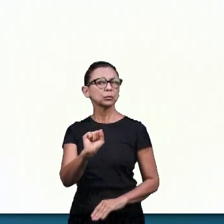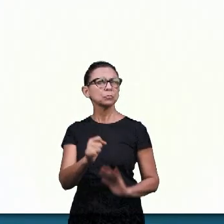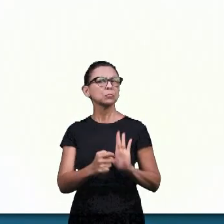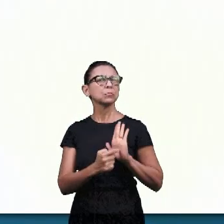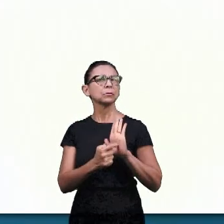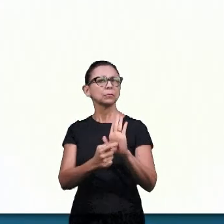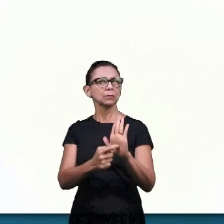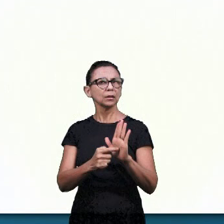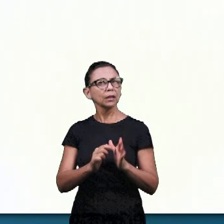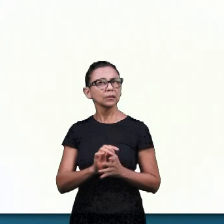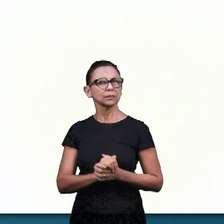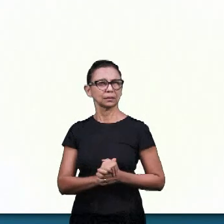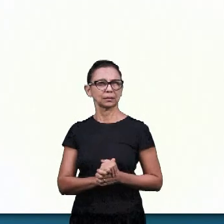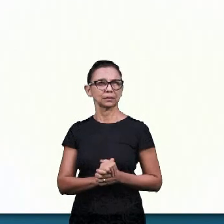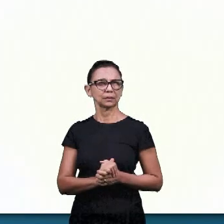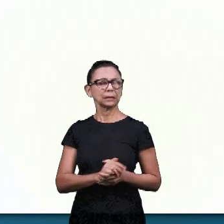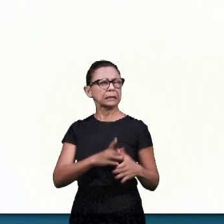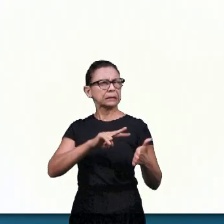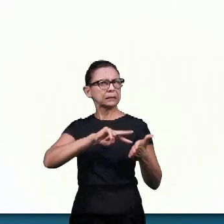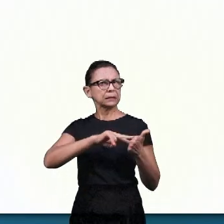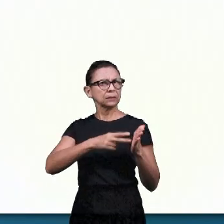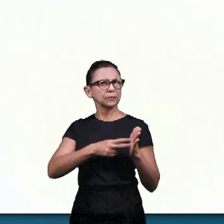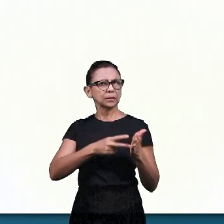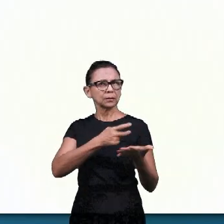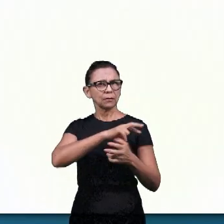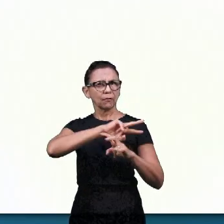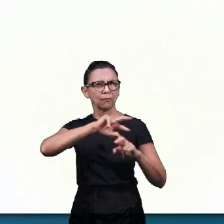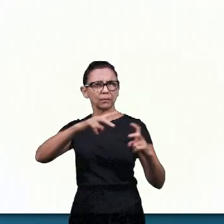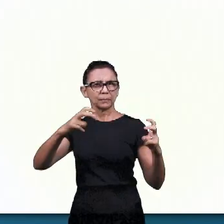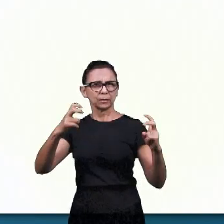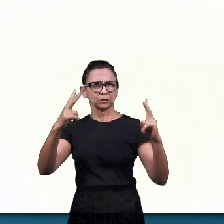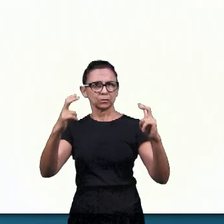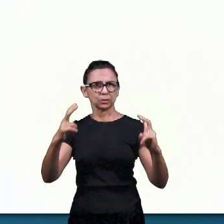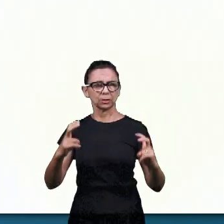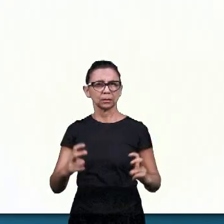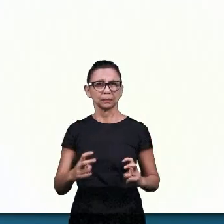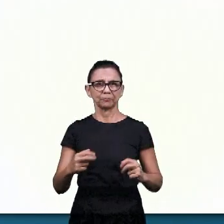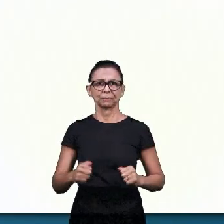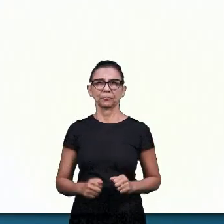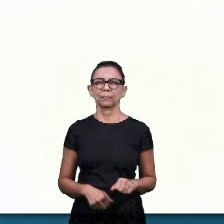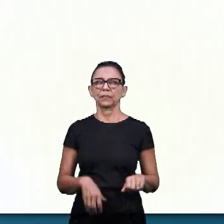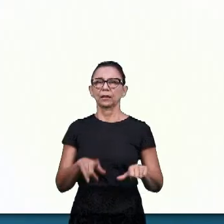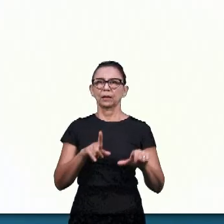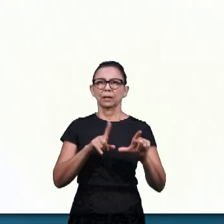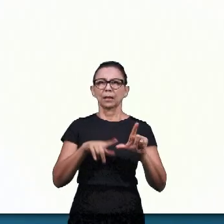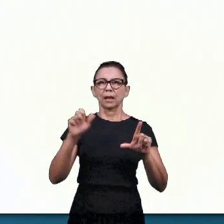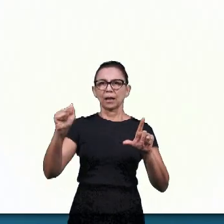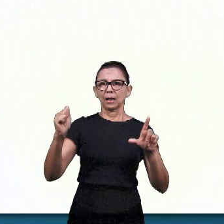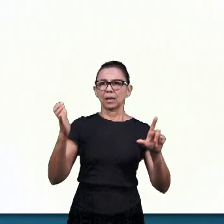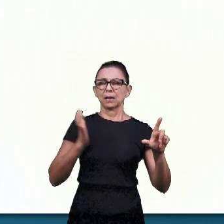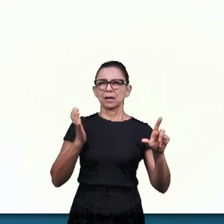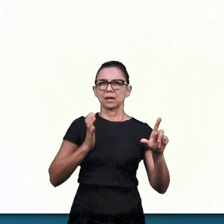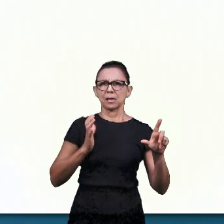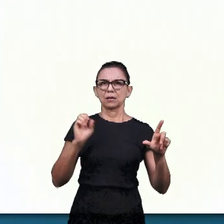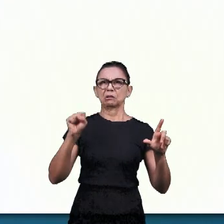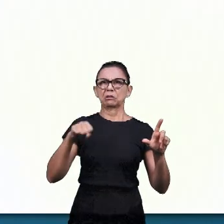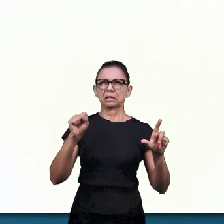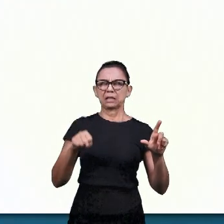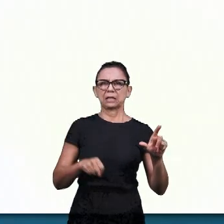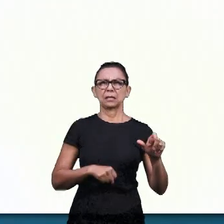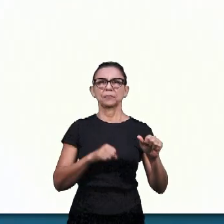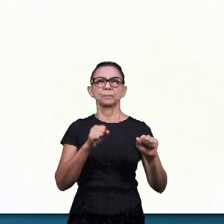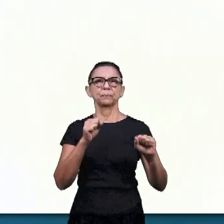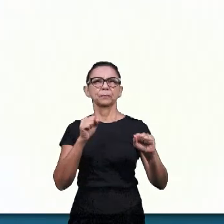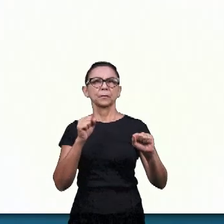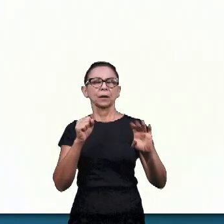mettez en évidence la signification des expressions A. Je suis riche. B. Je me suis enrichi. C. Je ne